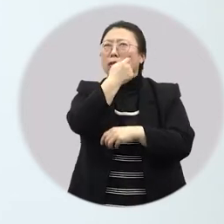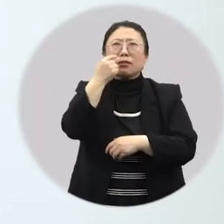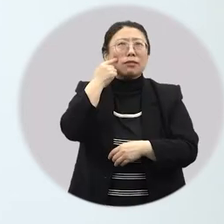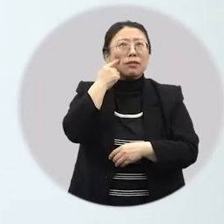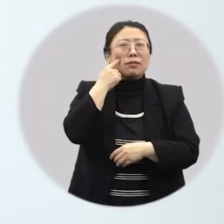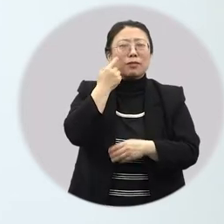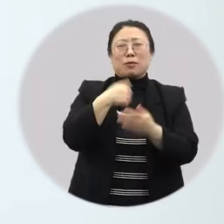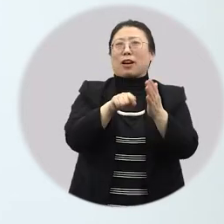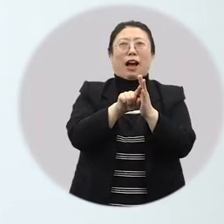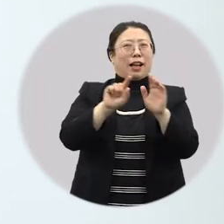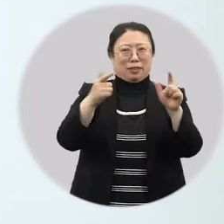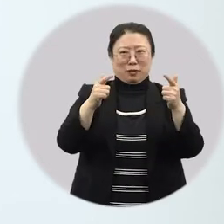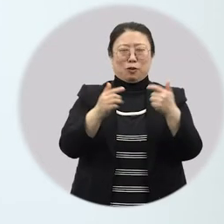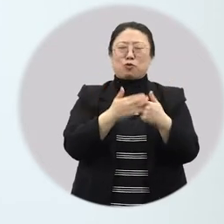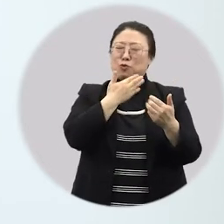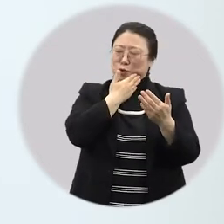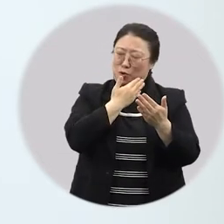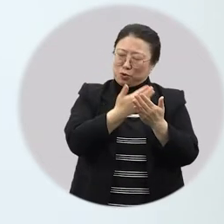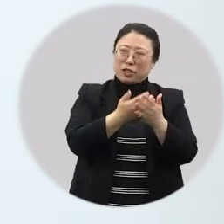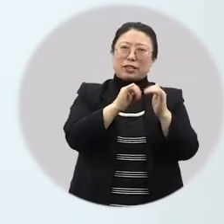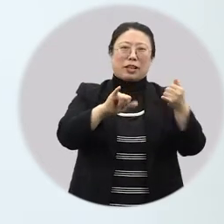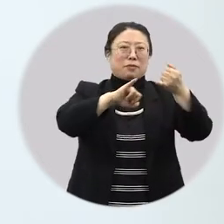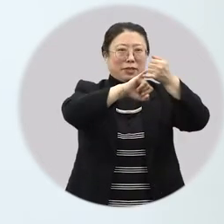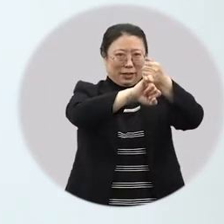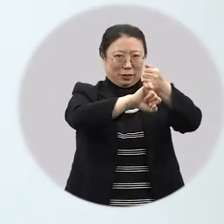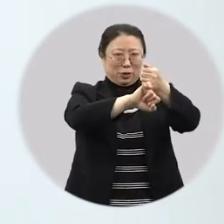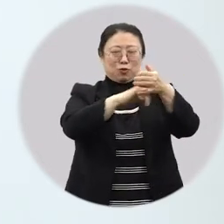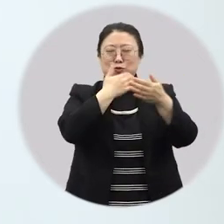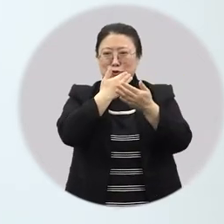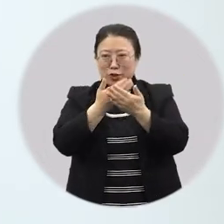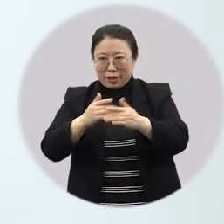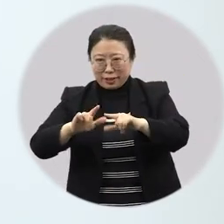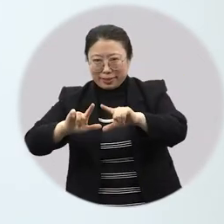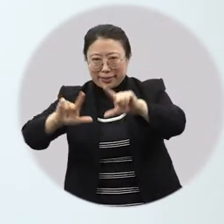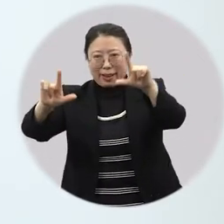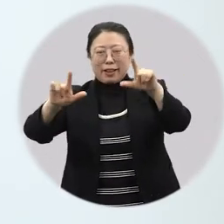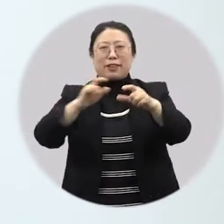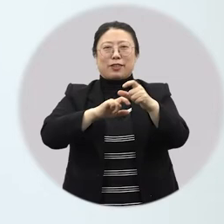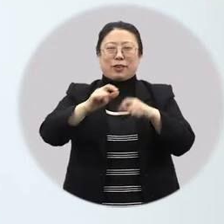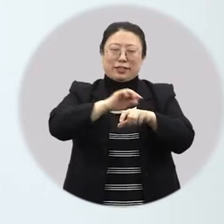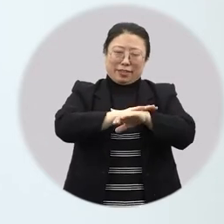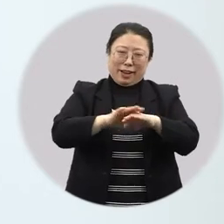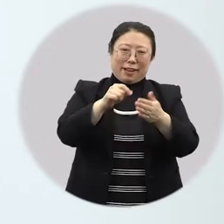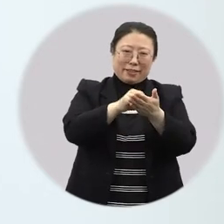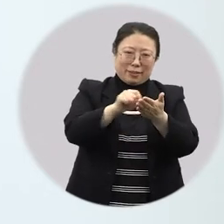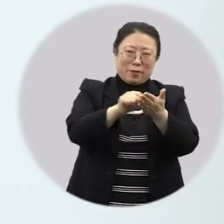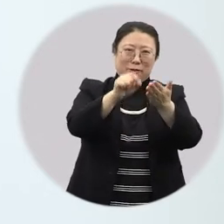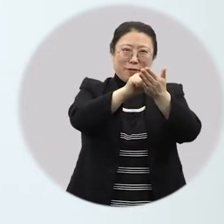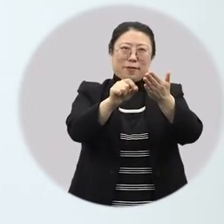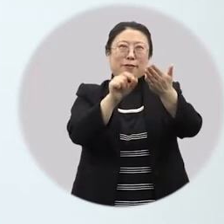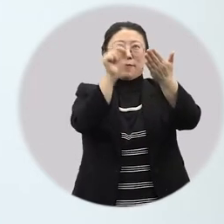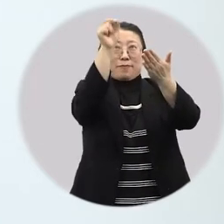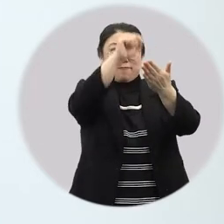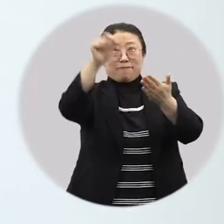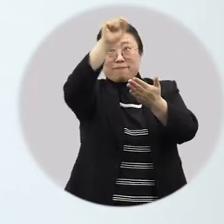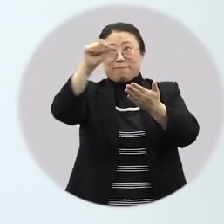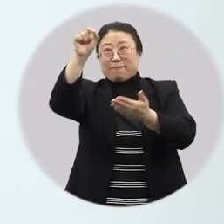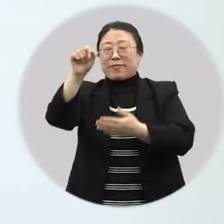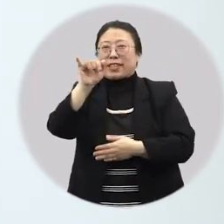확인하는데만 쓰는게 아니라 달력에 소중한 사람들과 약속이나 중요한 날을 좀 더 잘 기록하고